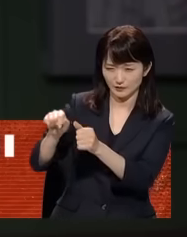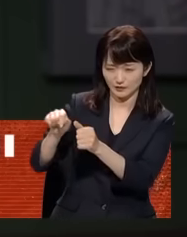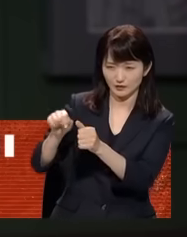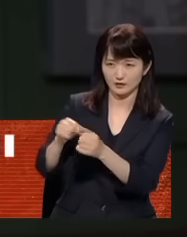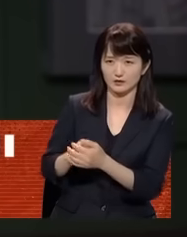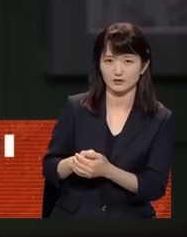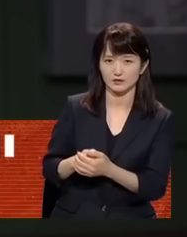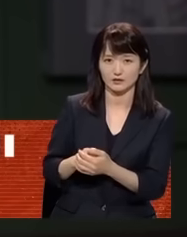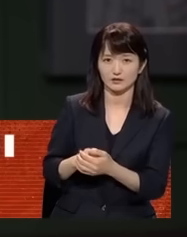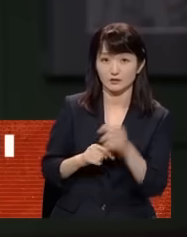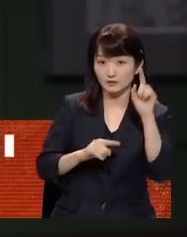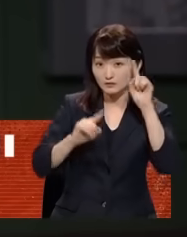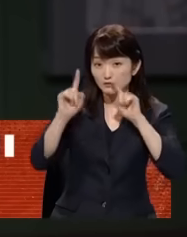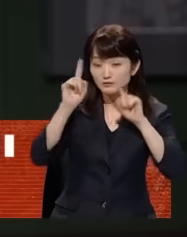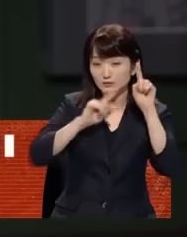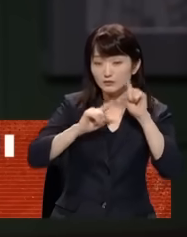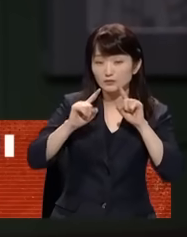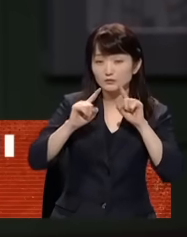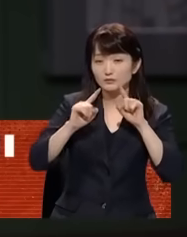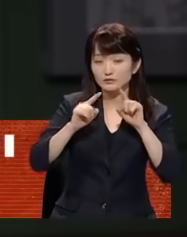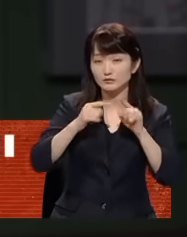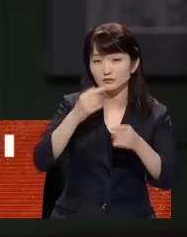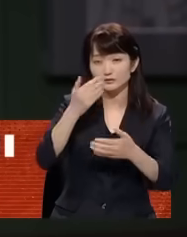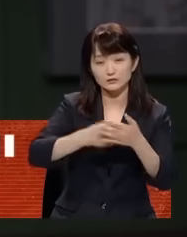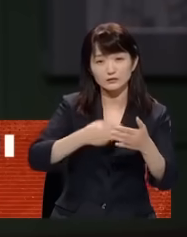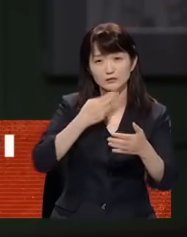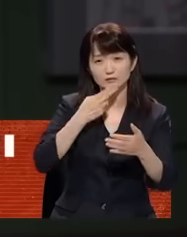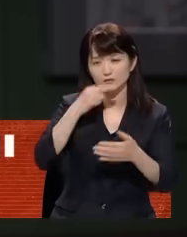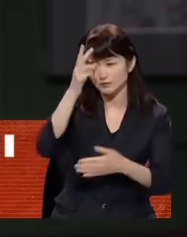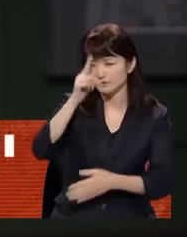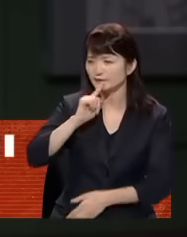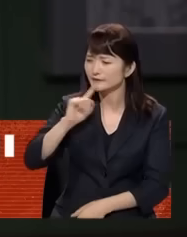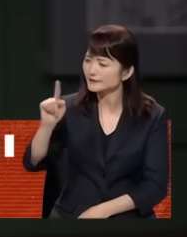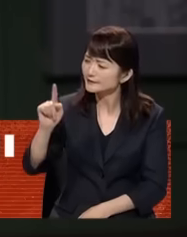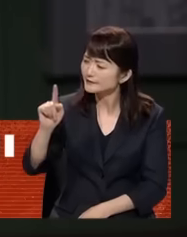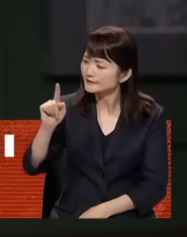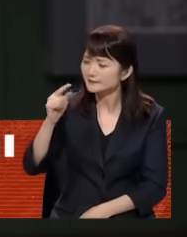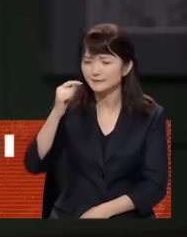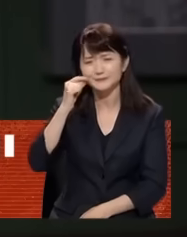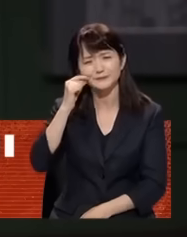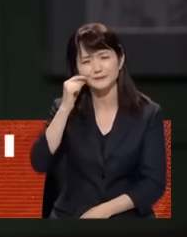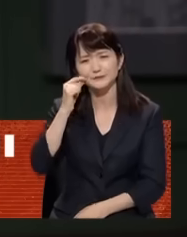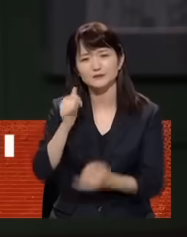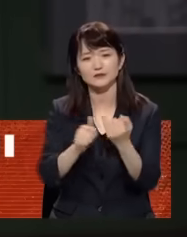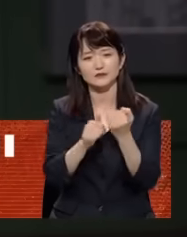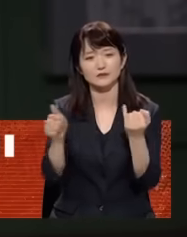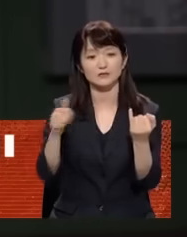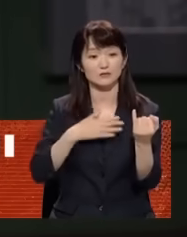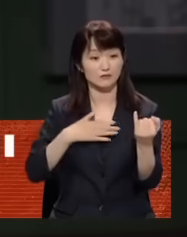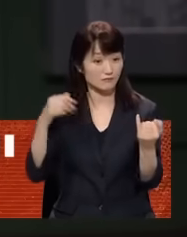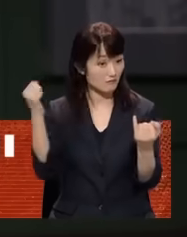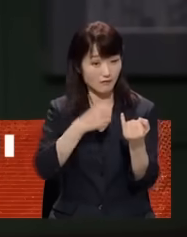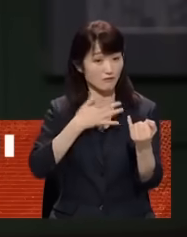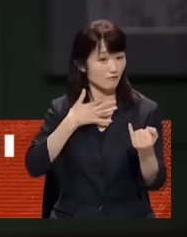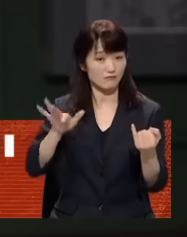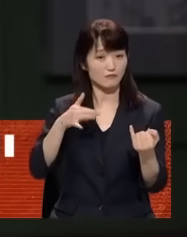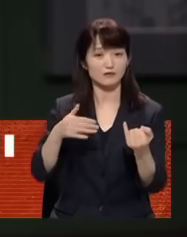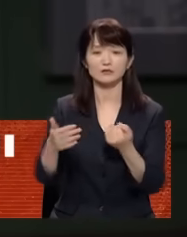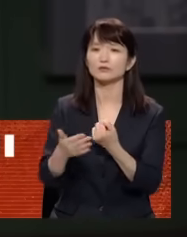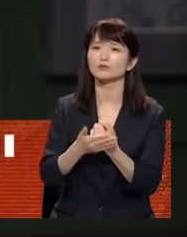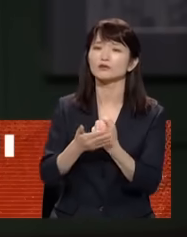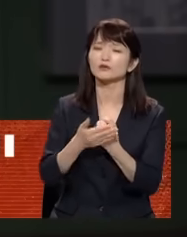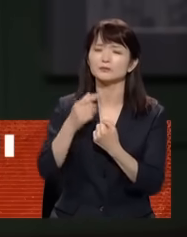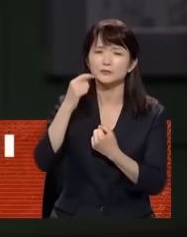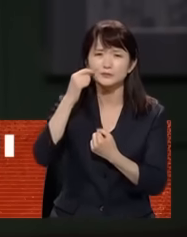신고하기도 경찰에 미안하다는 겁니다 또 경찰에 신고해도 남편이 안 그랬다고 잡아떼면 그만인 것 같아서 도움을 받기도 힘들 것 같은데